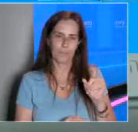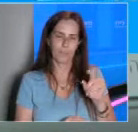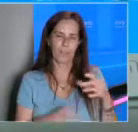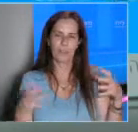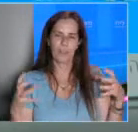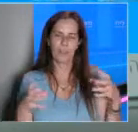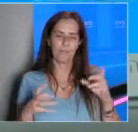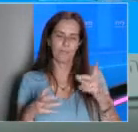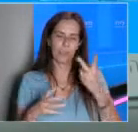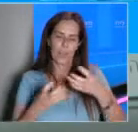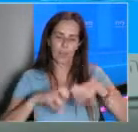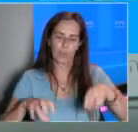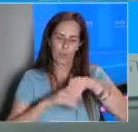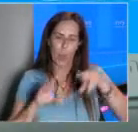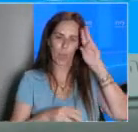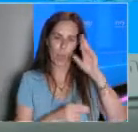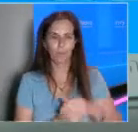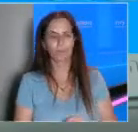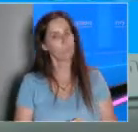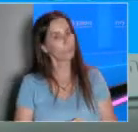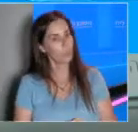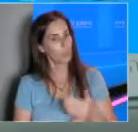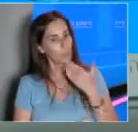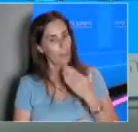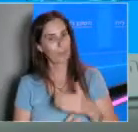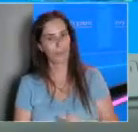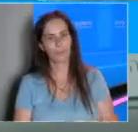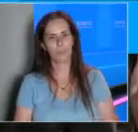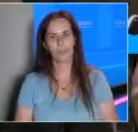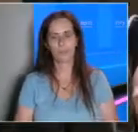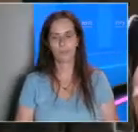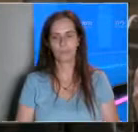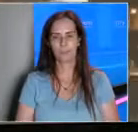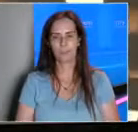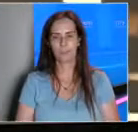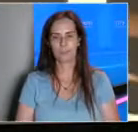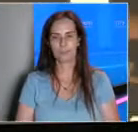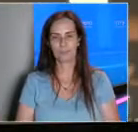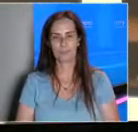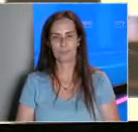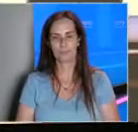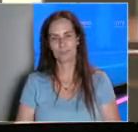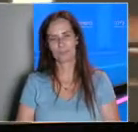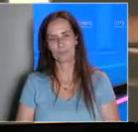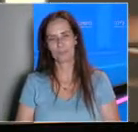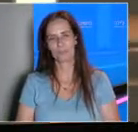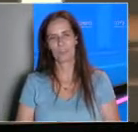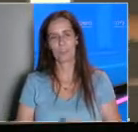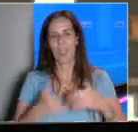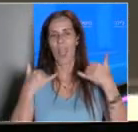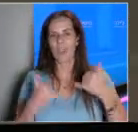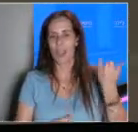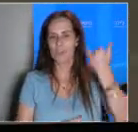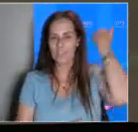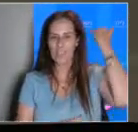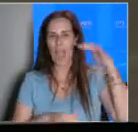סייה בתוך סייה, ולכן זה משהו סייה. נדב אלימלך שלנו, תודה רבה. תודה, להתראות. ועכשיו מצטרף אלינו מזכיר הממשלה בתקופתו של